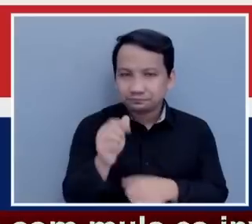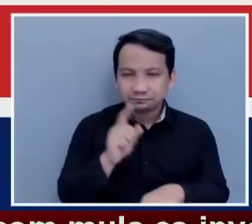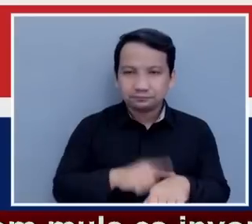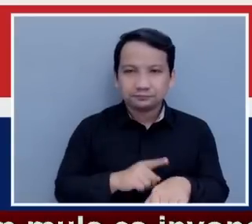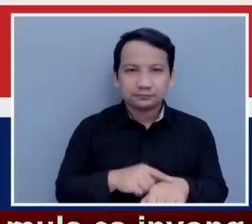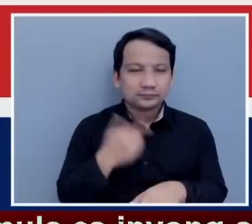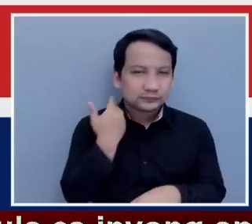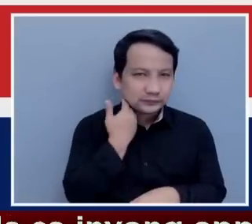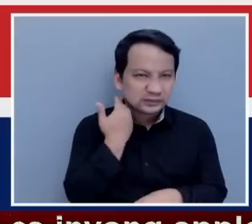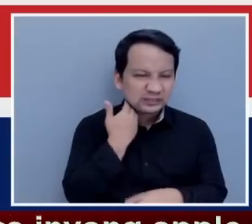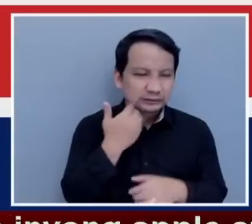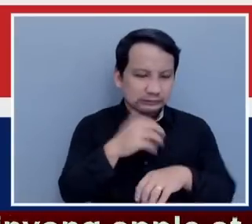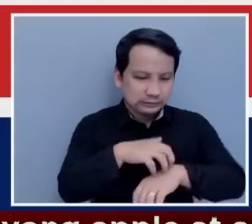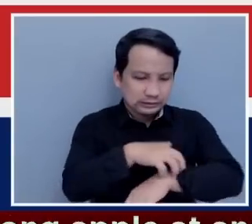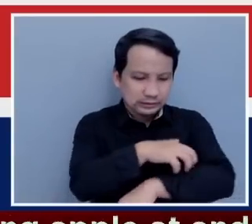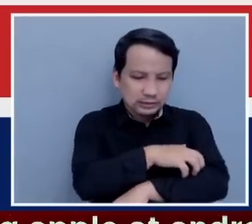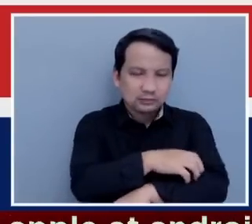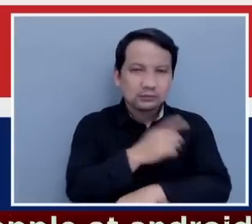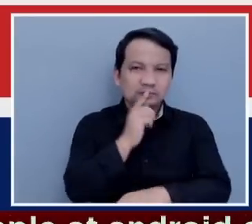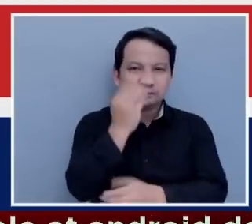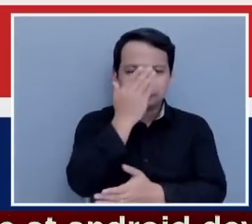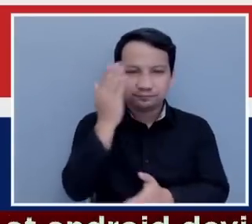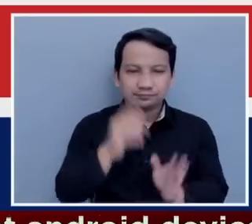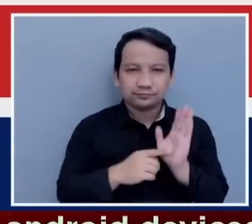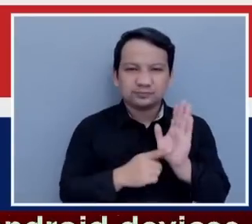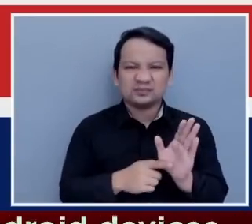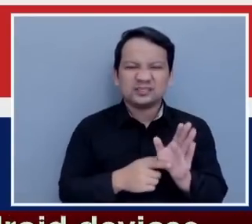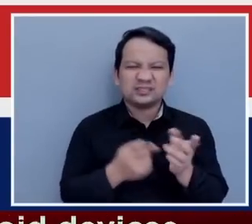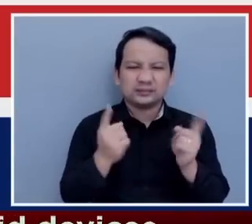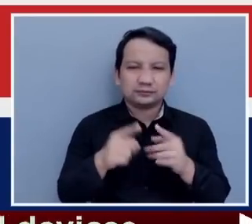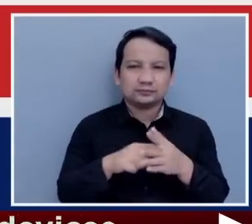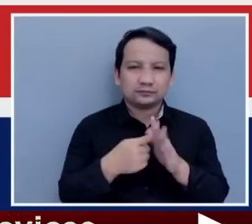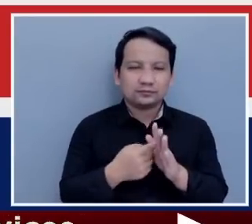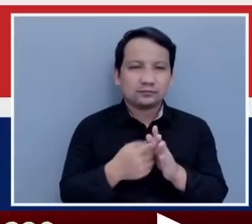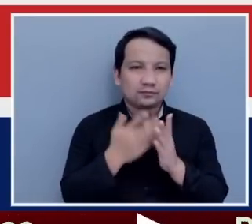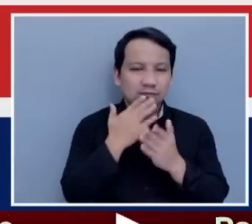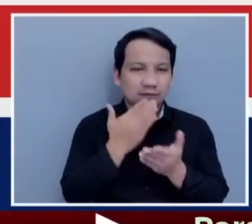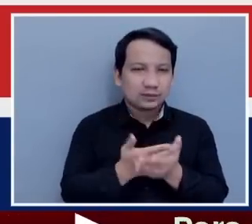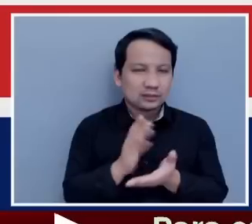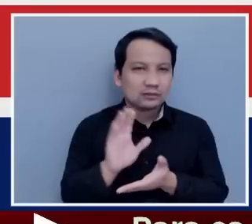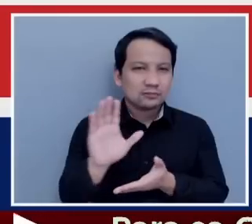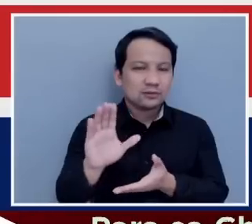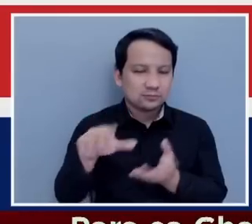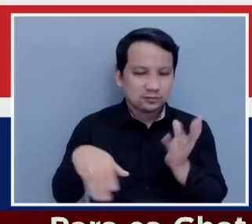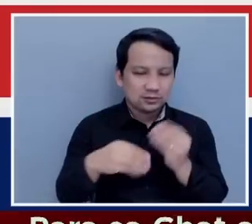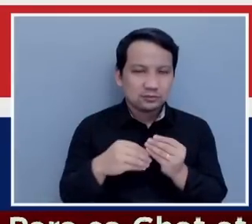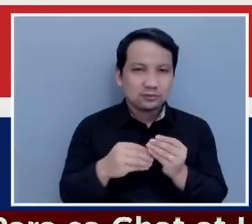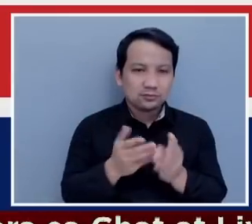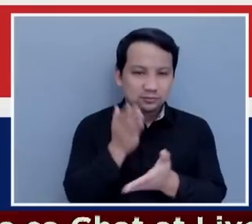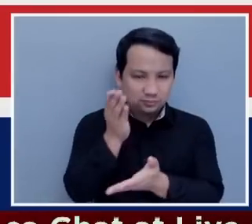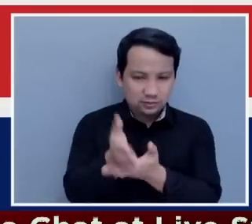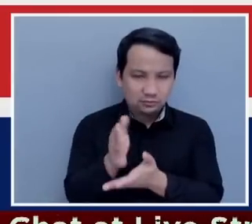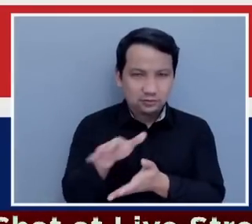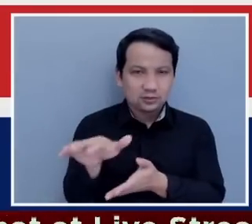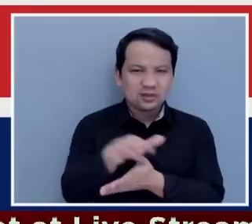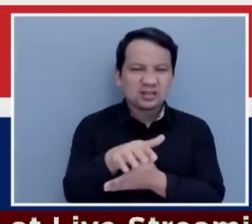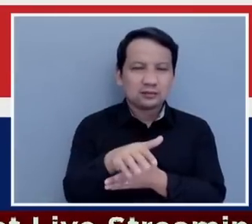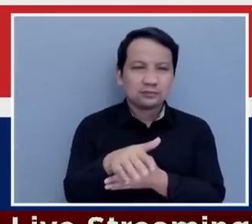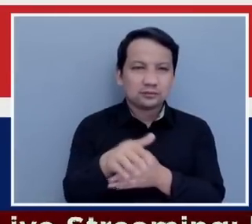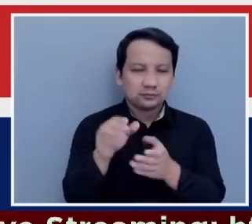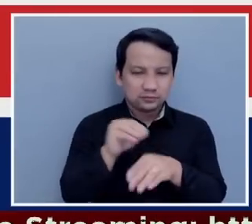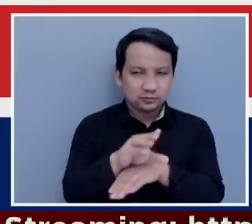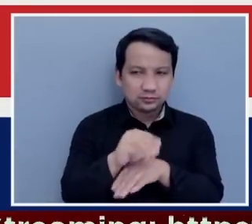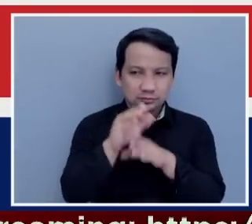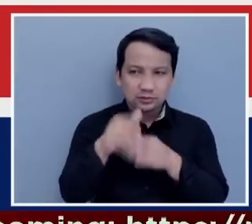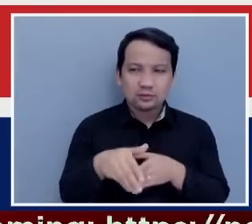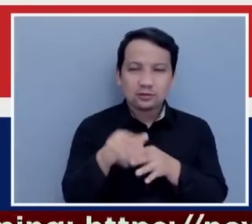with rashes, no, and the child is not feeling very well, kailangan magpumunta na tayo at magpakonsulta. Ang